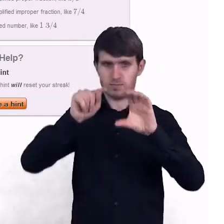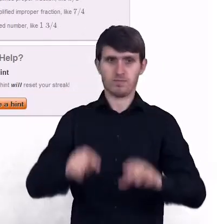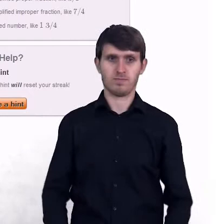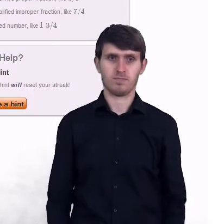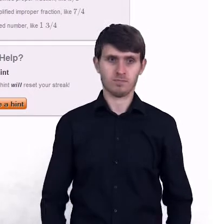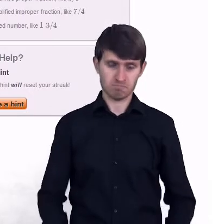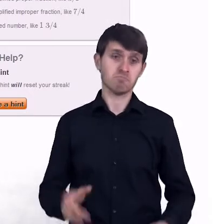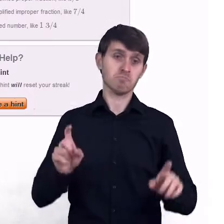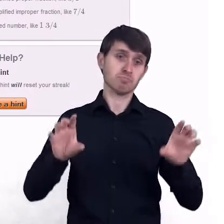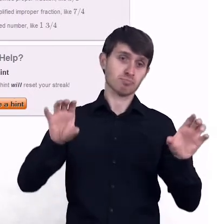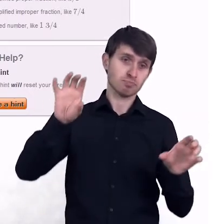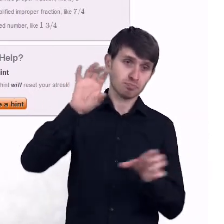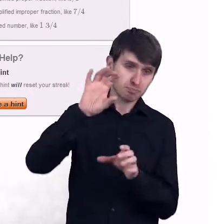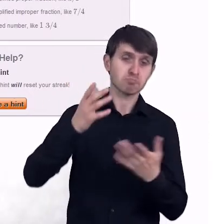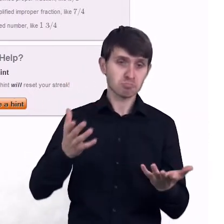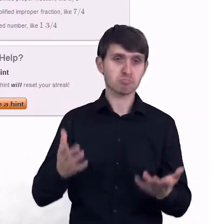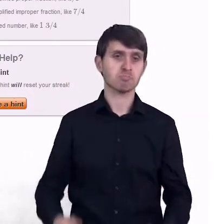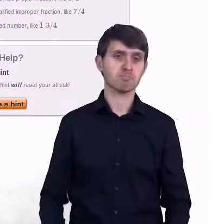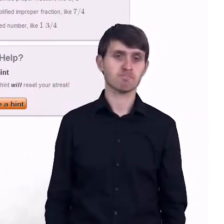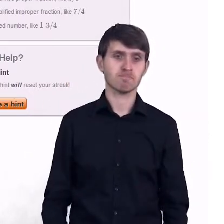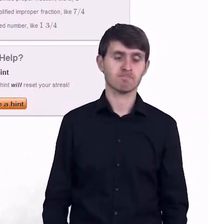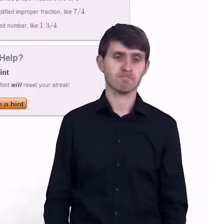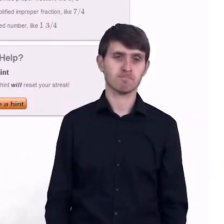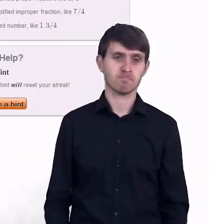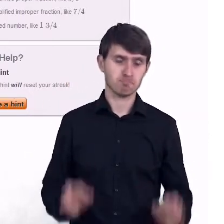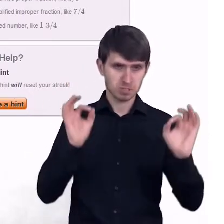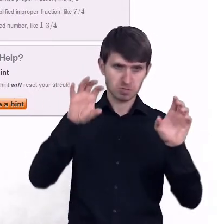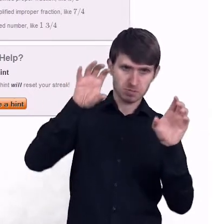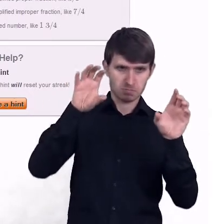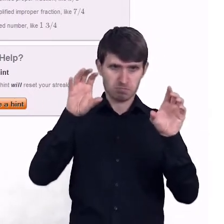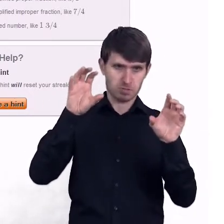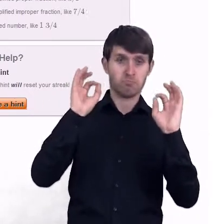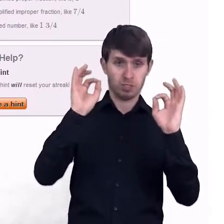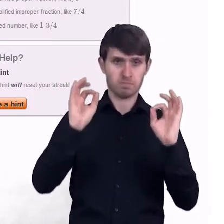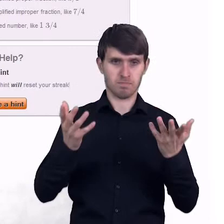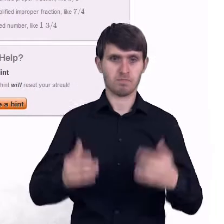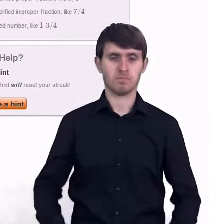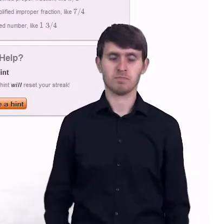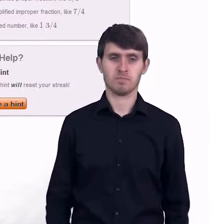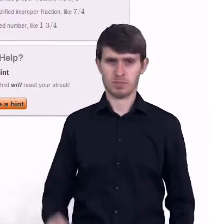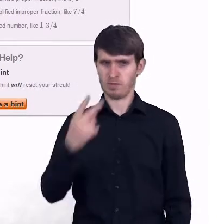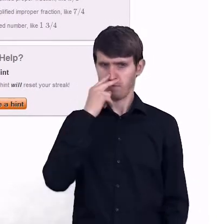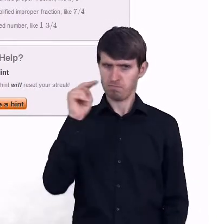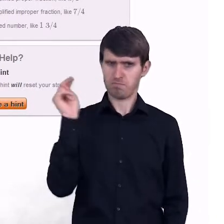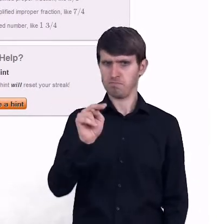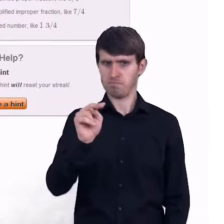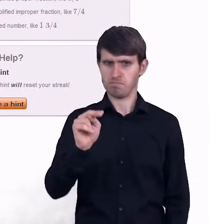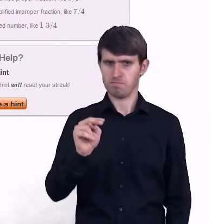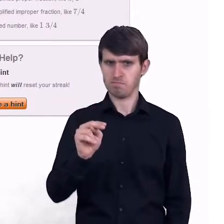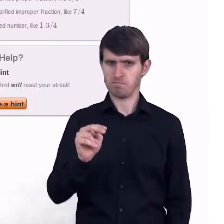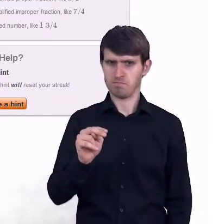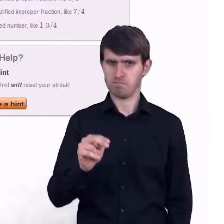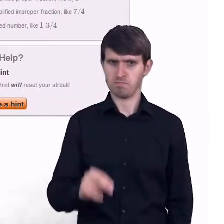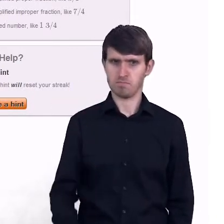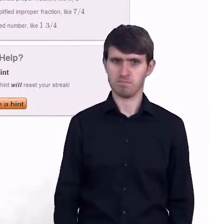i jeszcze co za daleko Teraz jest dobrze A jeśli